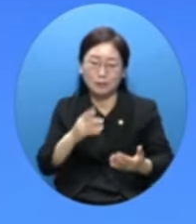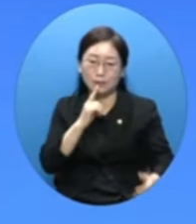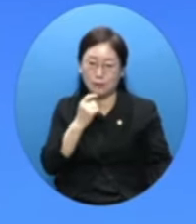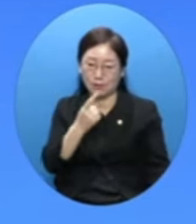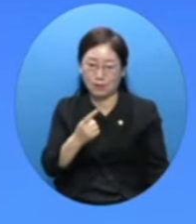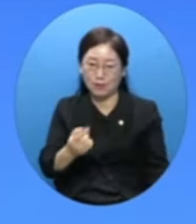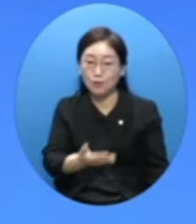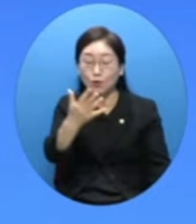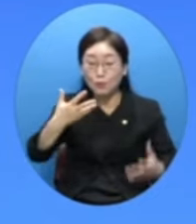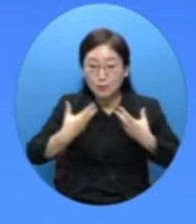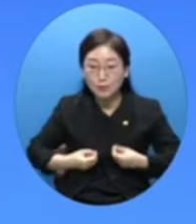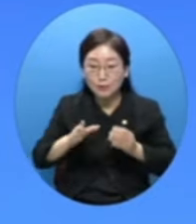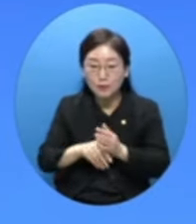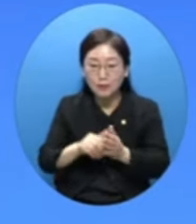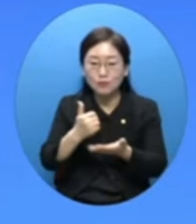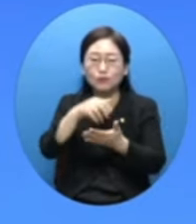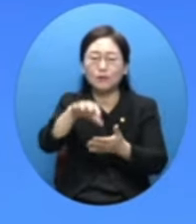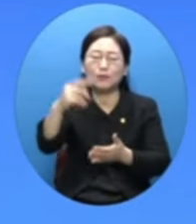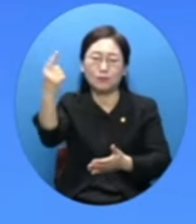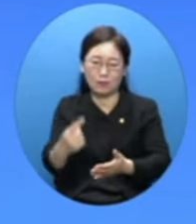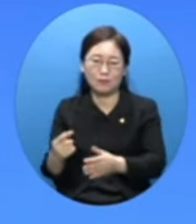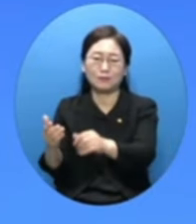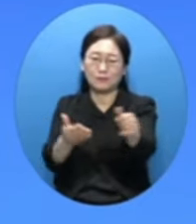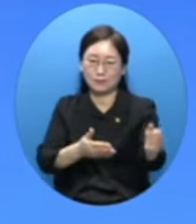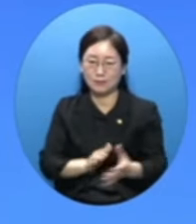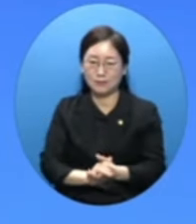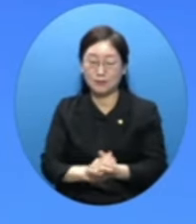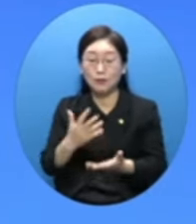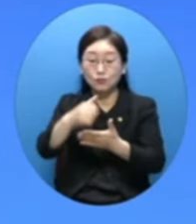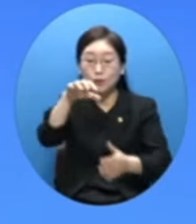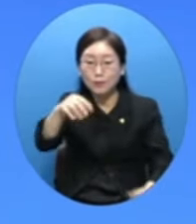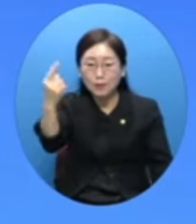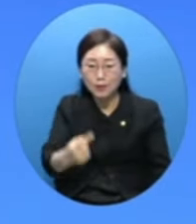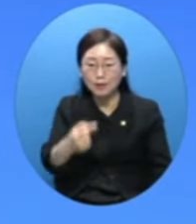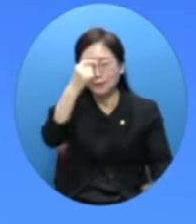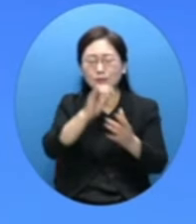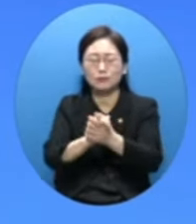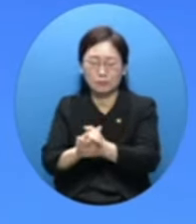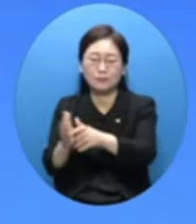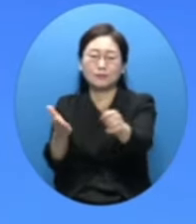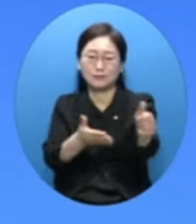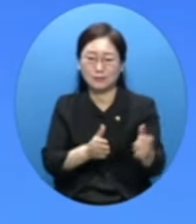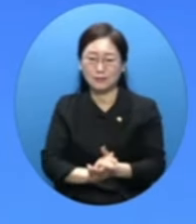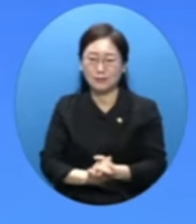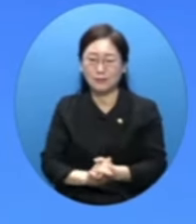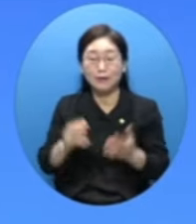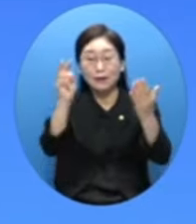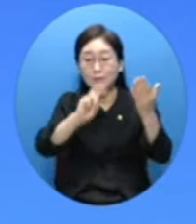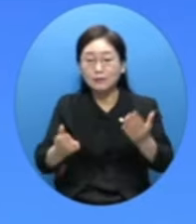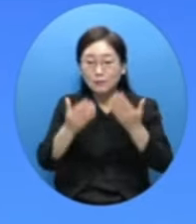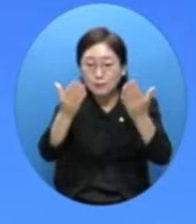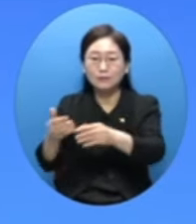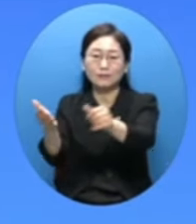때 주님 앞에 나오시기 바랍니다 아멘 주님 앞에 나와 기도하시기 바랍니다 아멘